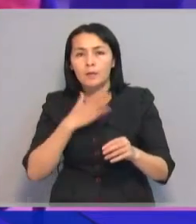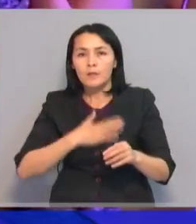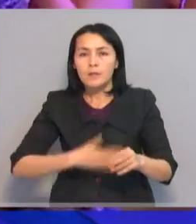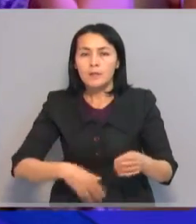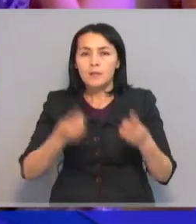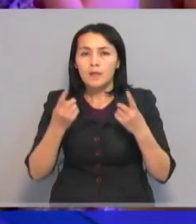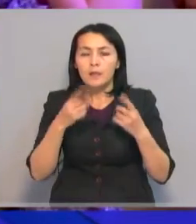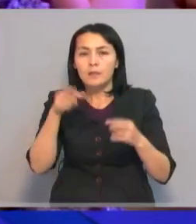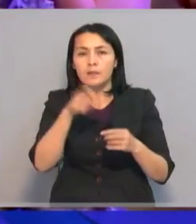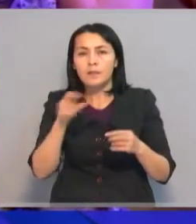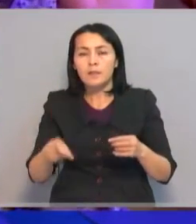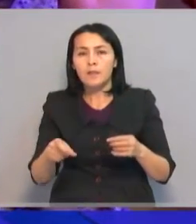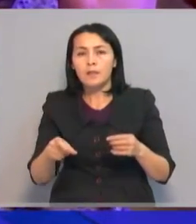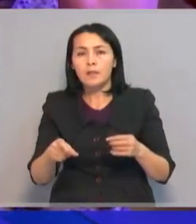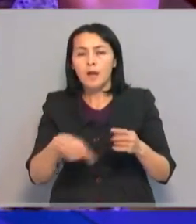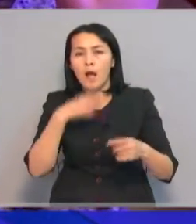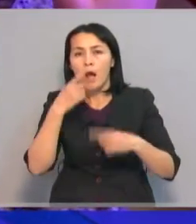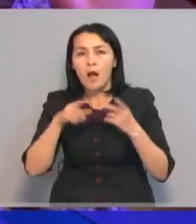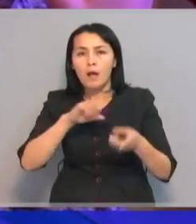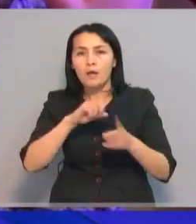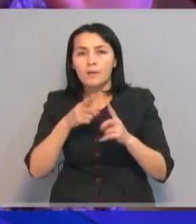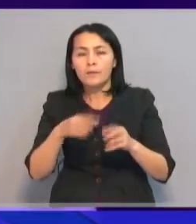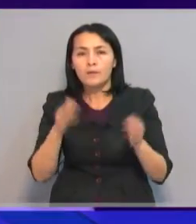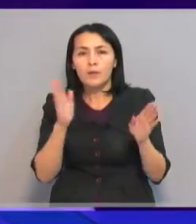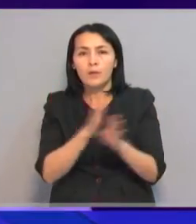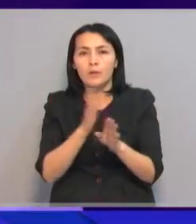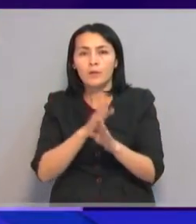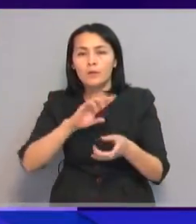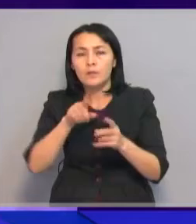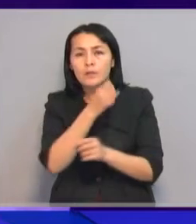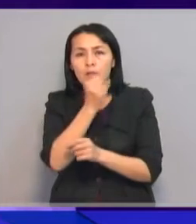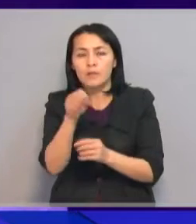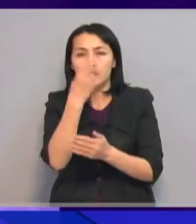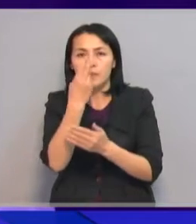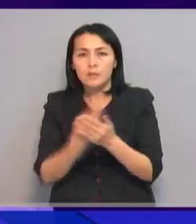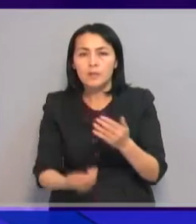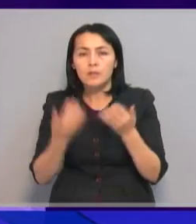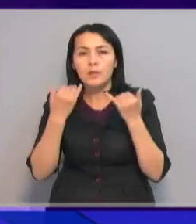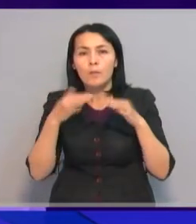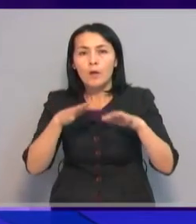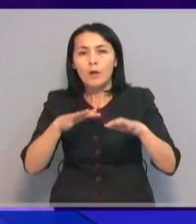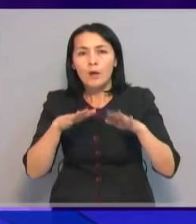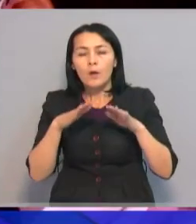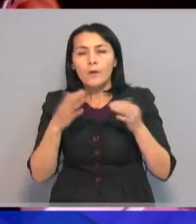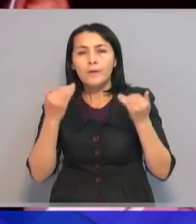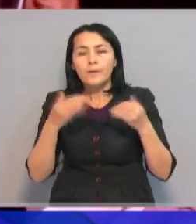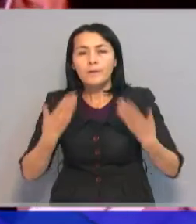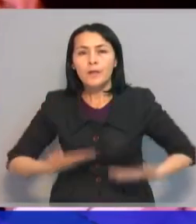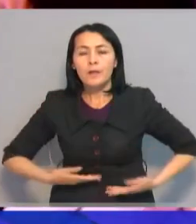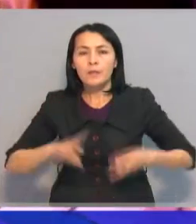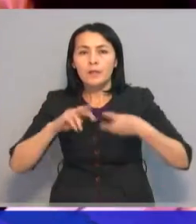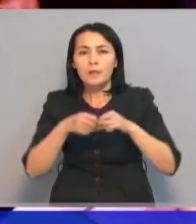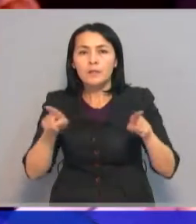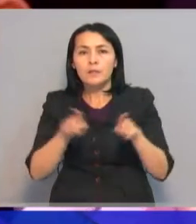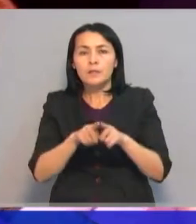қасиеті аралас жанның ақтық арпалысы, фәни тағдырмен тайталысы, жеңісі мен жеңілісі. Бұл қойылымда қоғам мен әлеуметтік мәселелермен